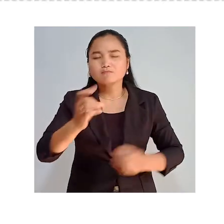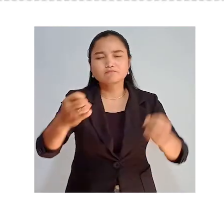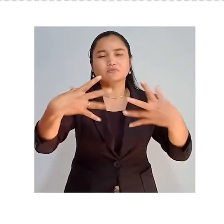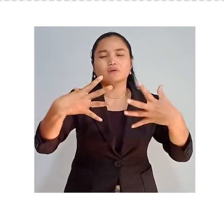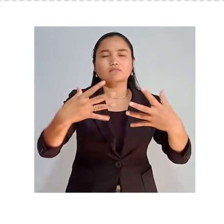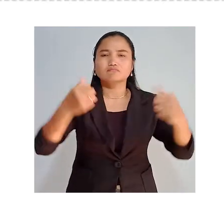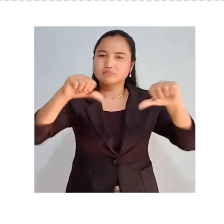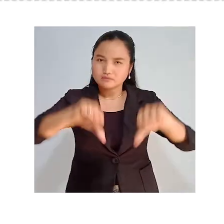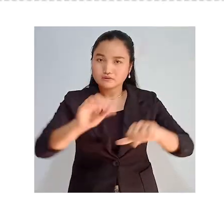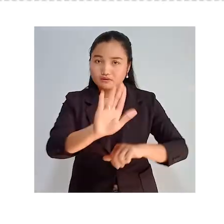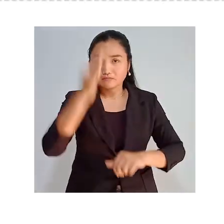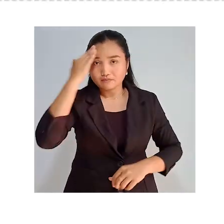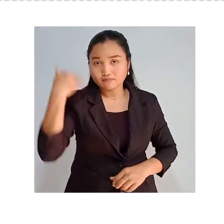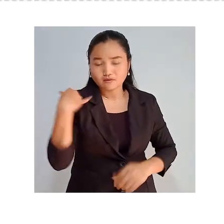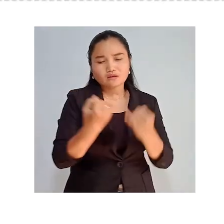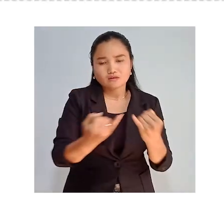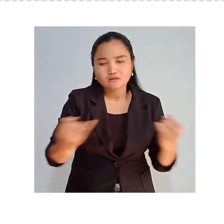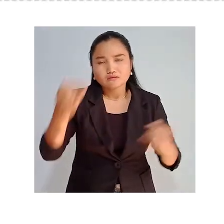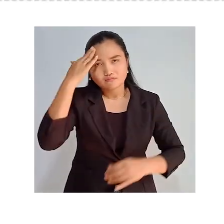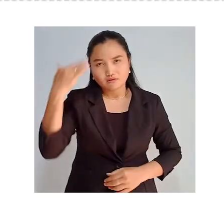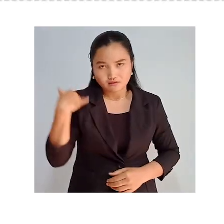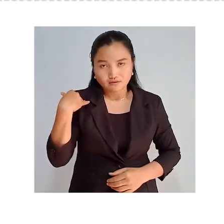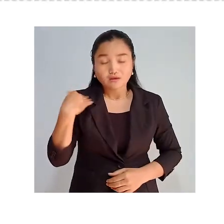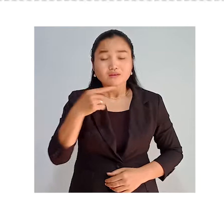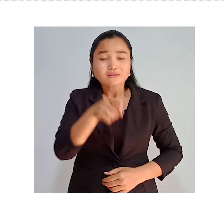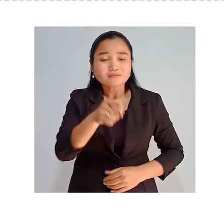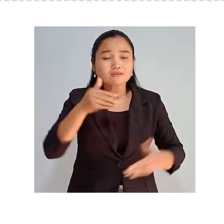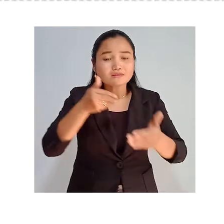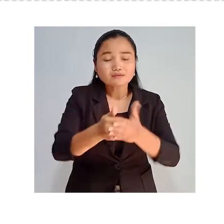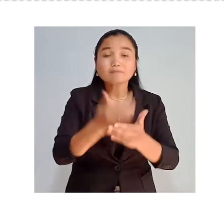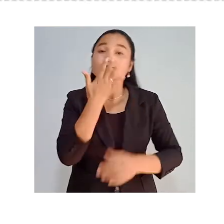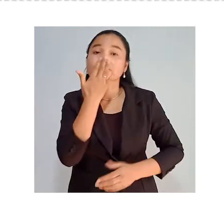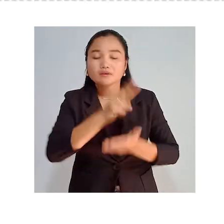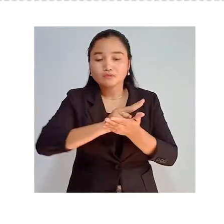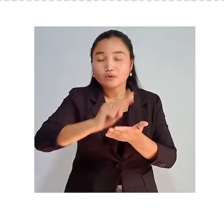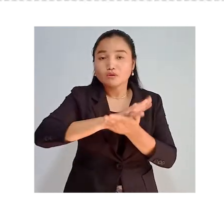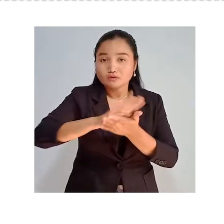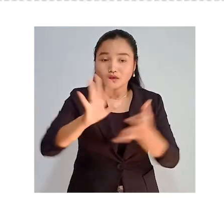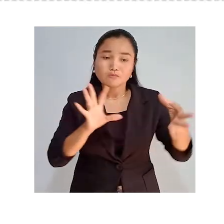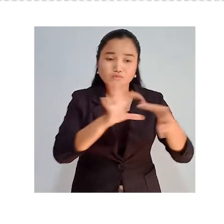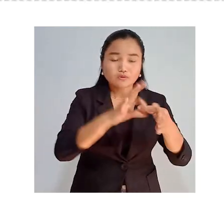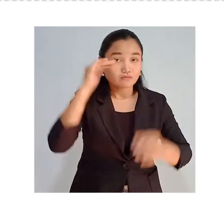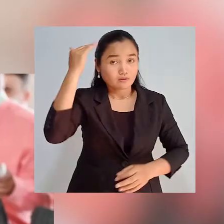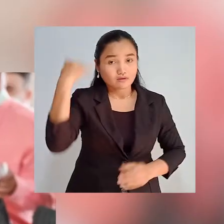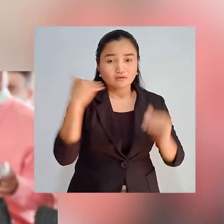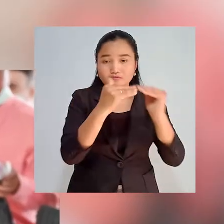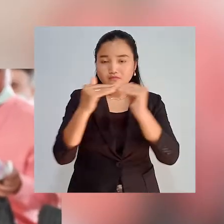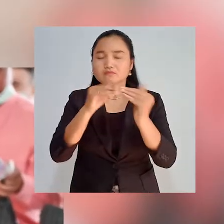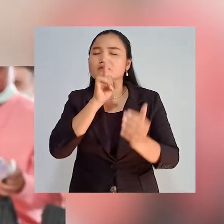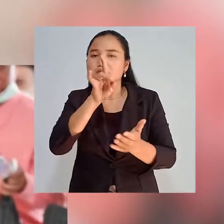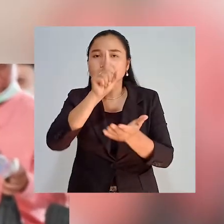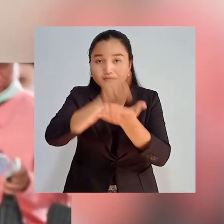ពលទៅលើស្ត្រីហើយនិងក្មេងស្រីជាខ្លាំងដូចនេះការផ្សព្វផ្សាយរវាងទឹកស្អាតអនាម័យទៅនឹង Gender គឺមានផលប្រយោជ